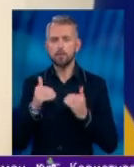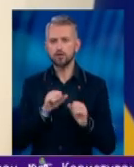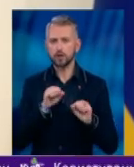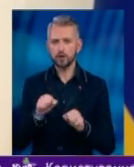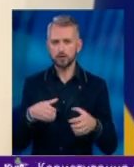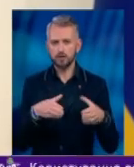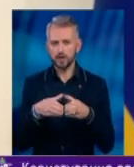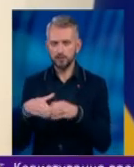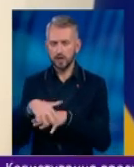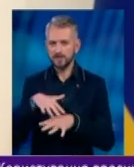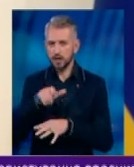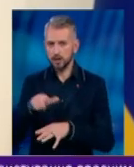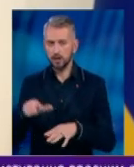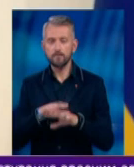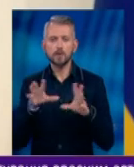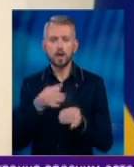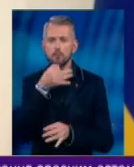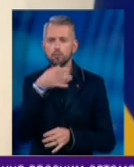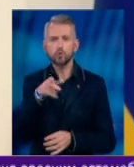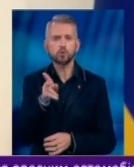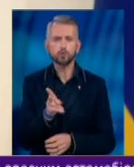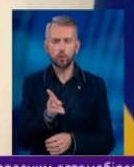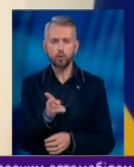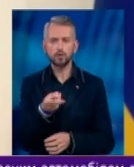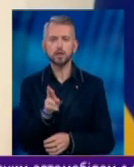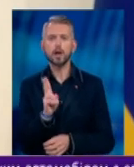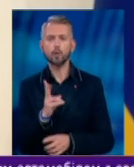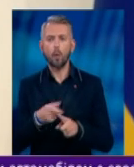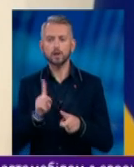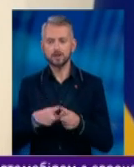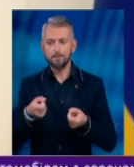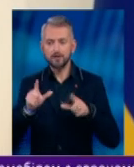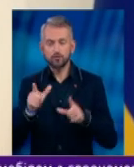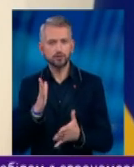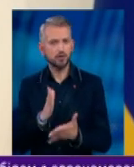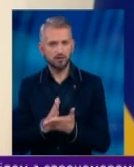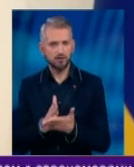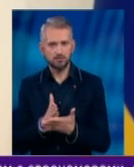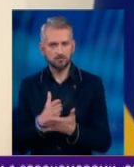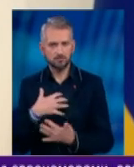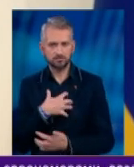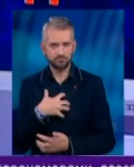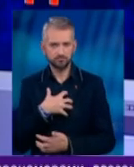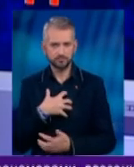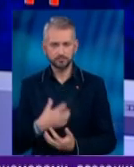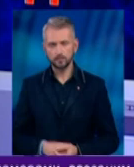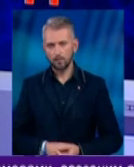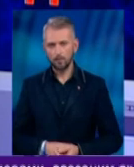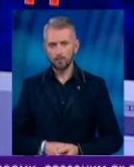населення. Взагалі будь-хто, для кого це підвищення є критичним.